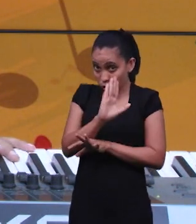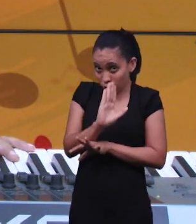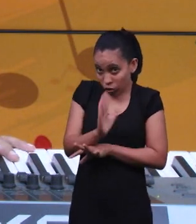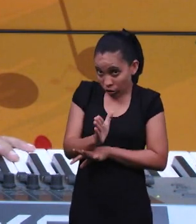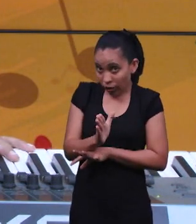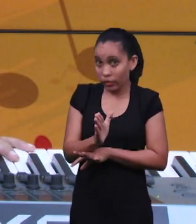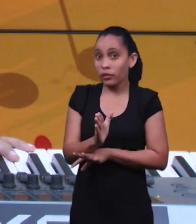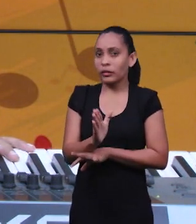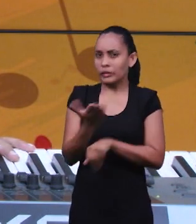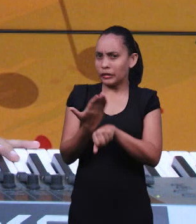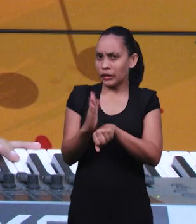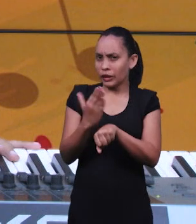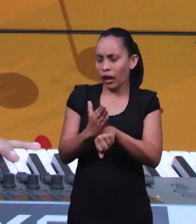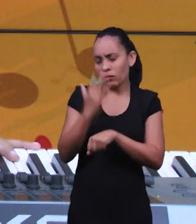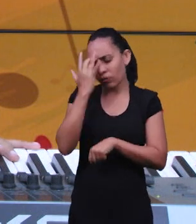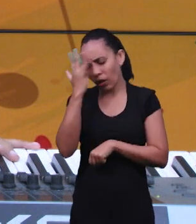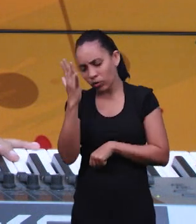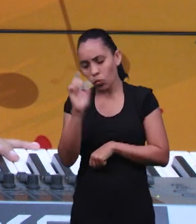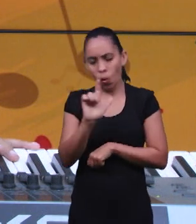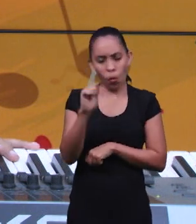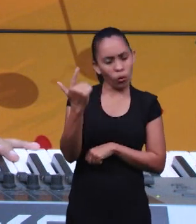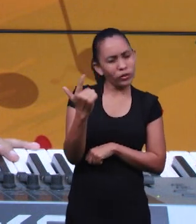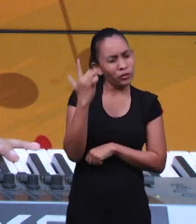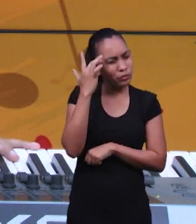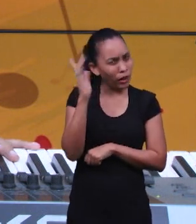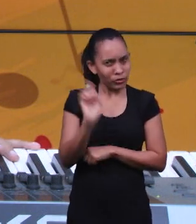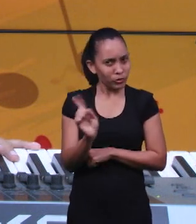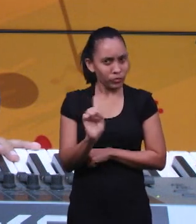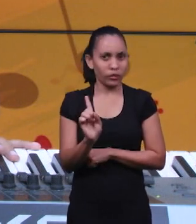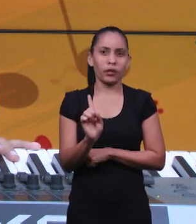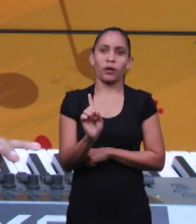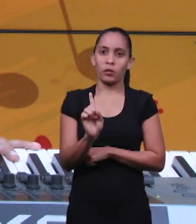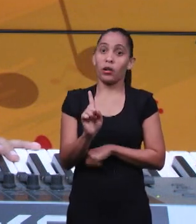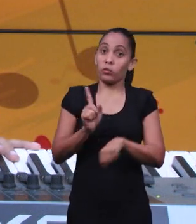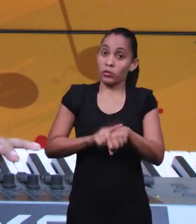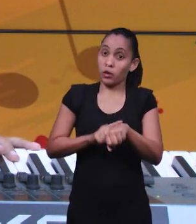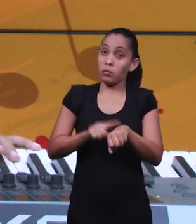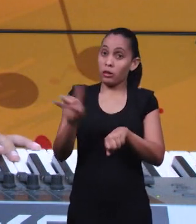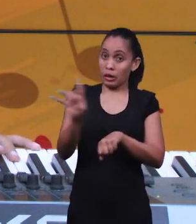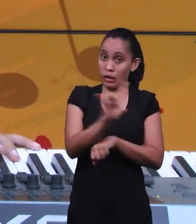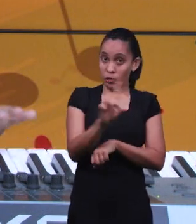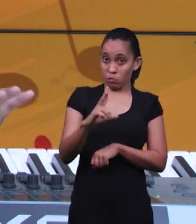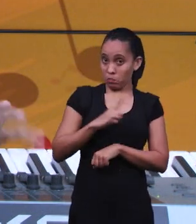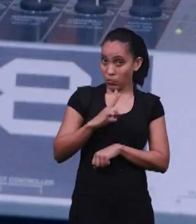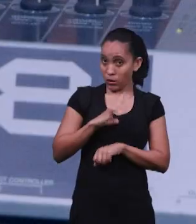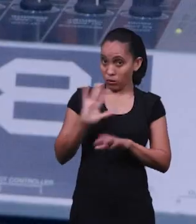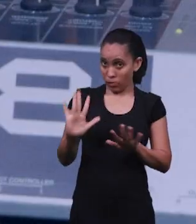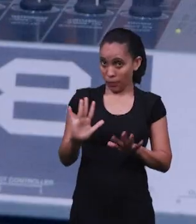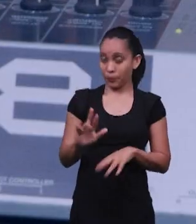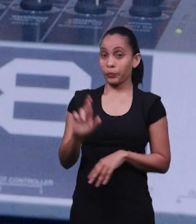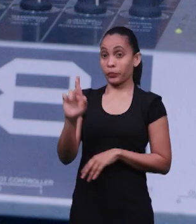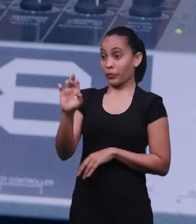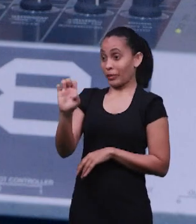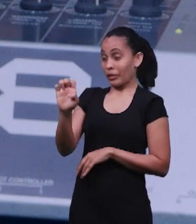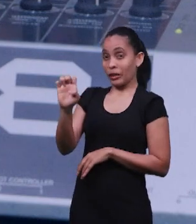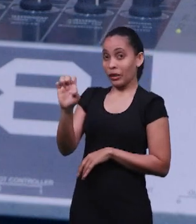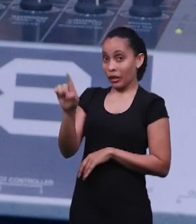préparé, pour quelques personnes, cela va être facile, pour d'autres, non. Donc, on va selon la capacité de chacun.